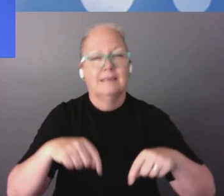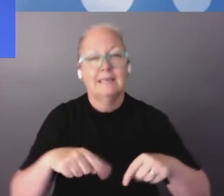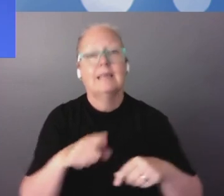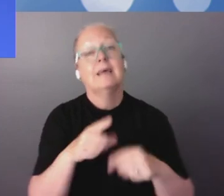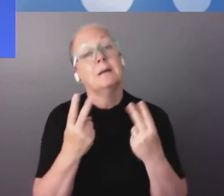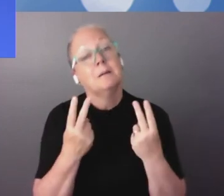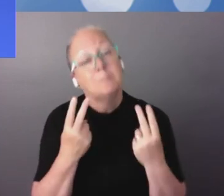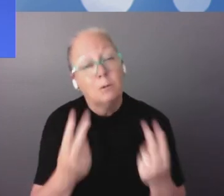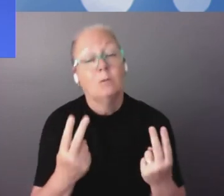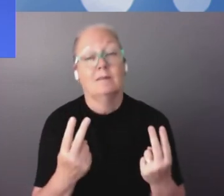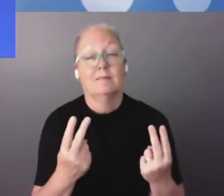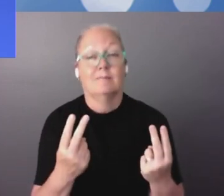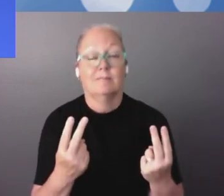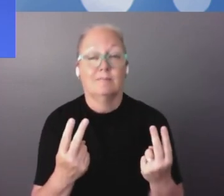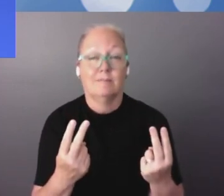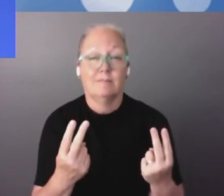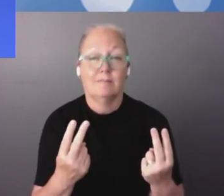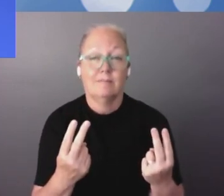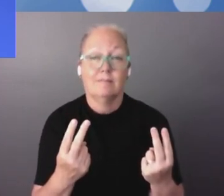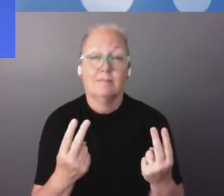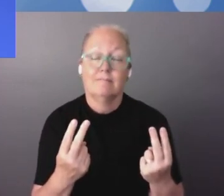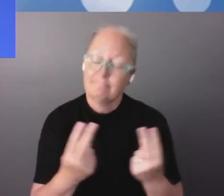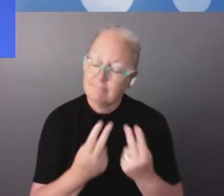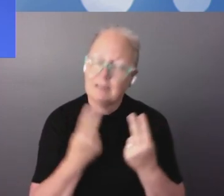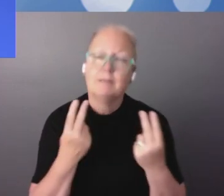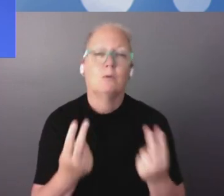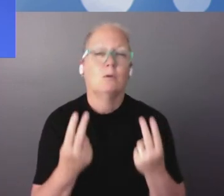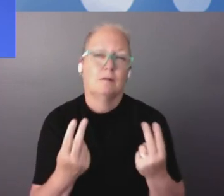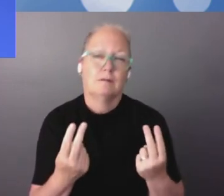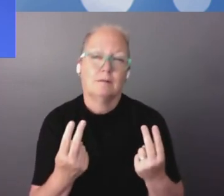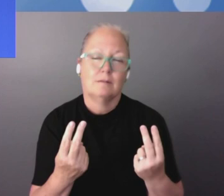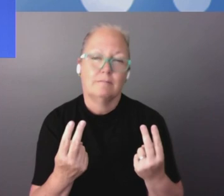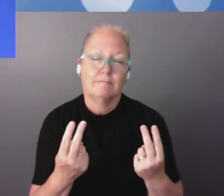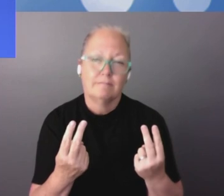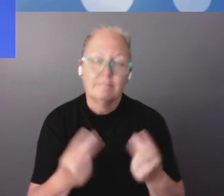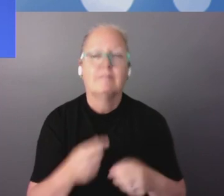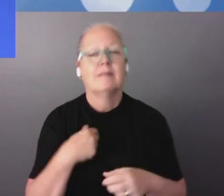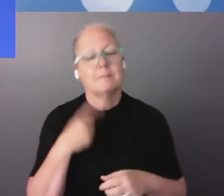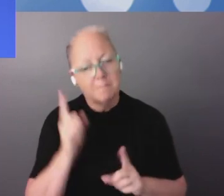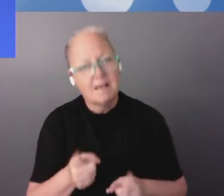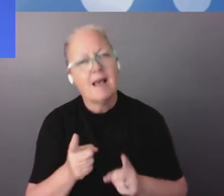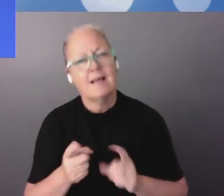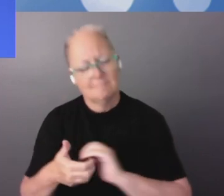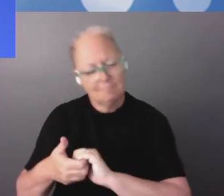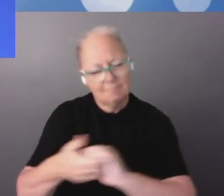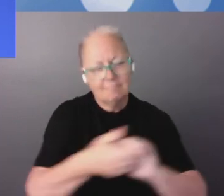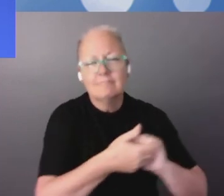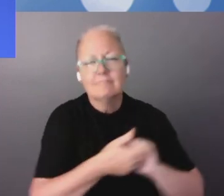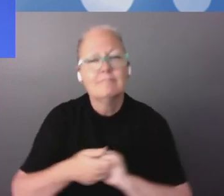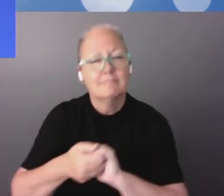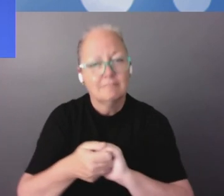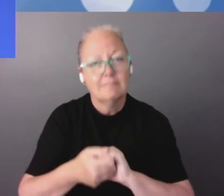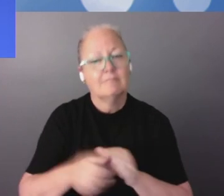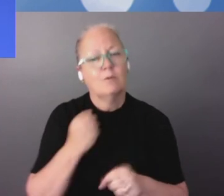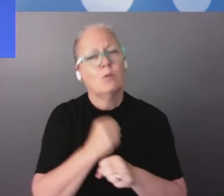что мы можем сегодня сказать на форуме саммита ООН. Мы должны разрабатывать общие